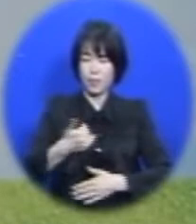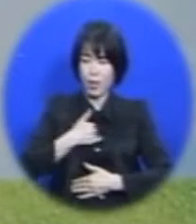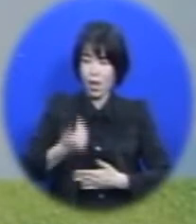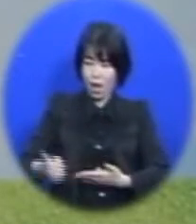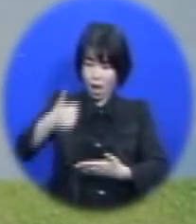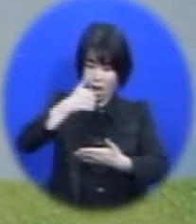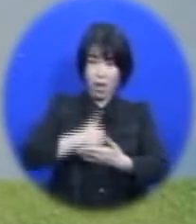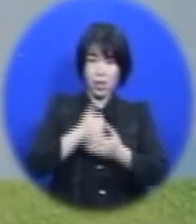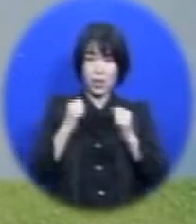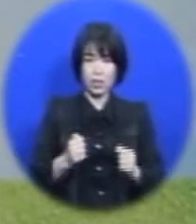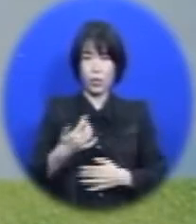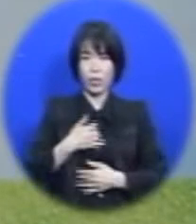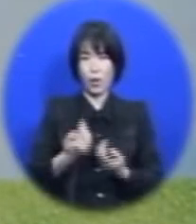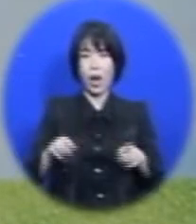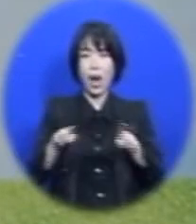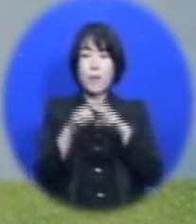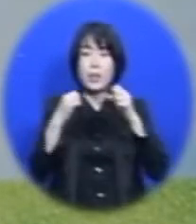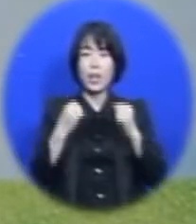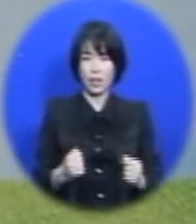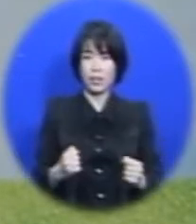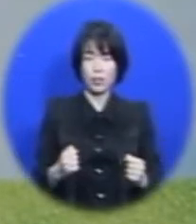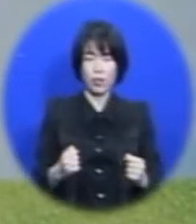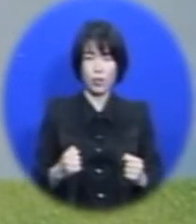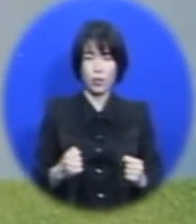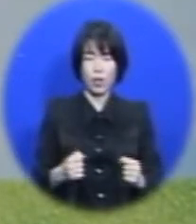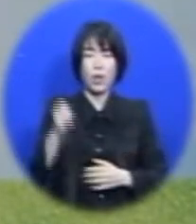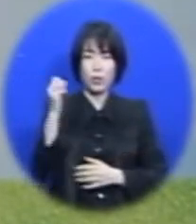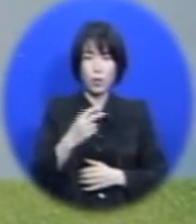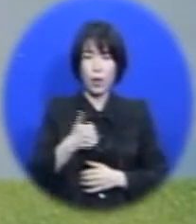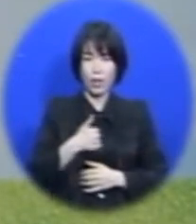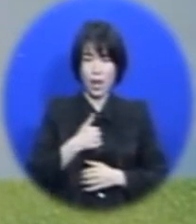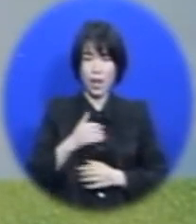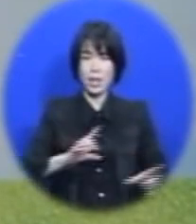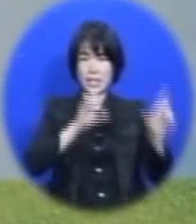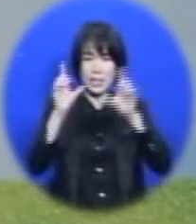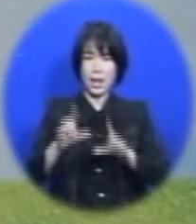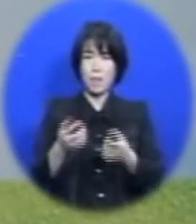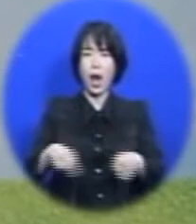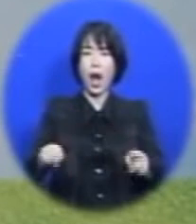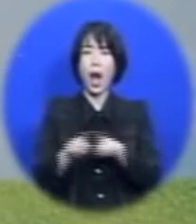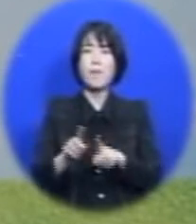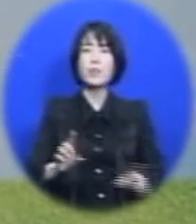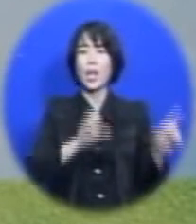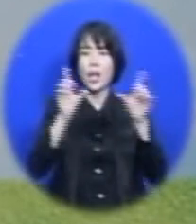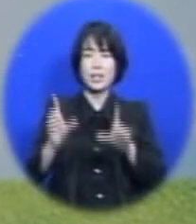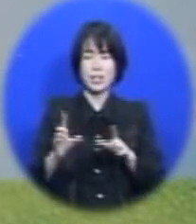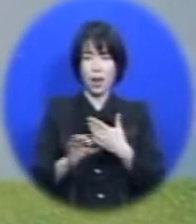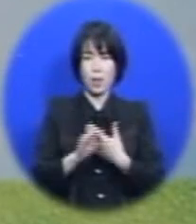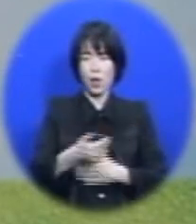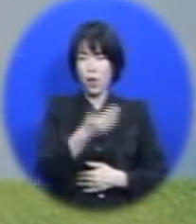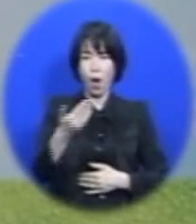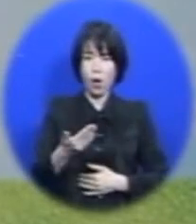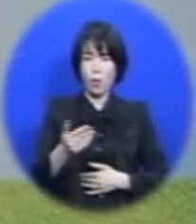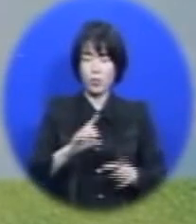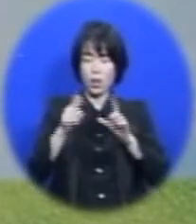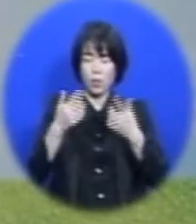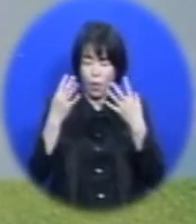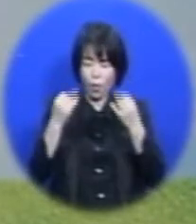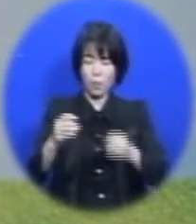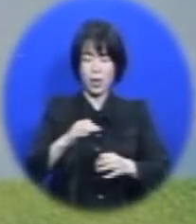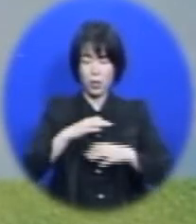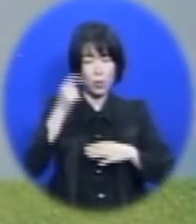계시고 나와 함께 계시고 그리고 나의 삶을 같이 사시면 여러분의 삶은 얼마나